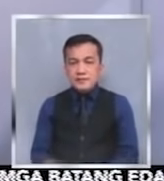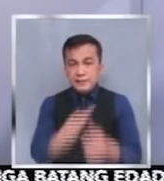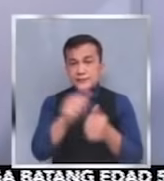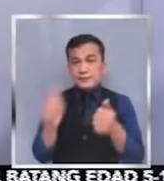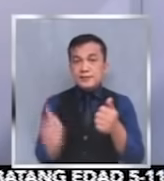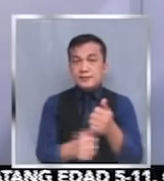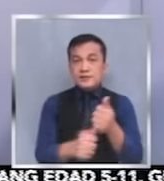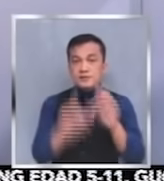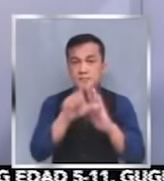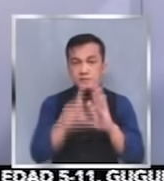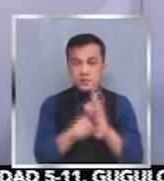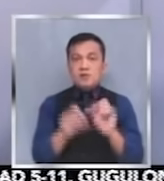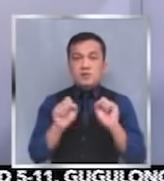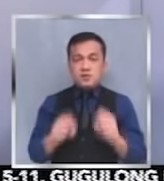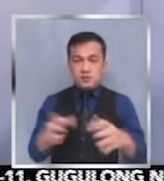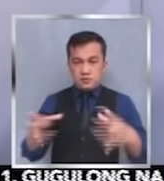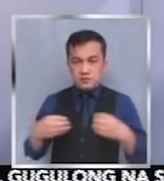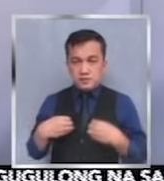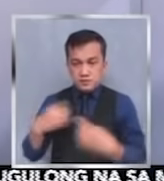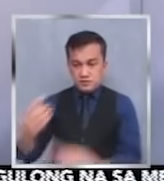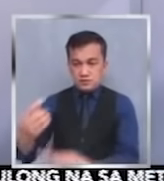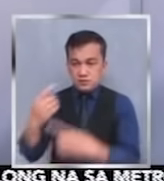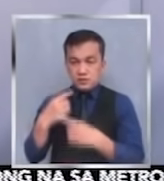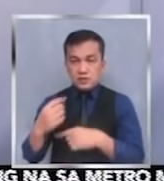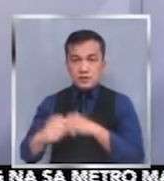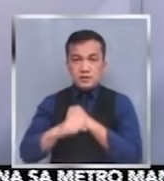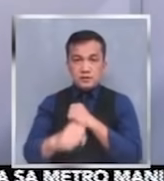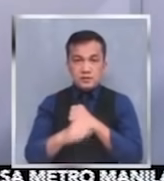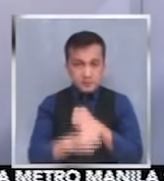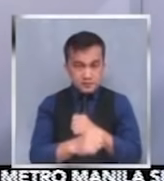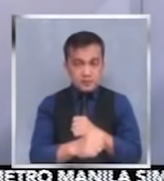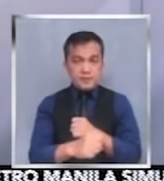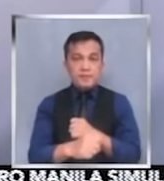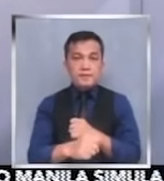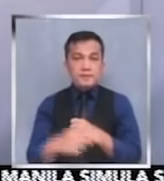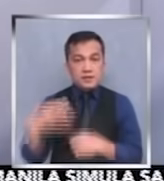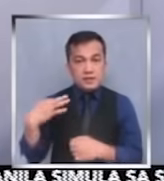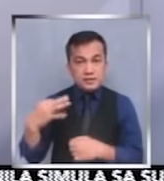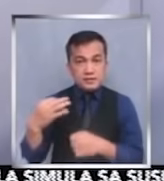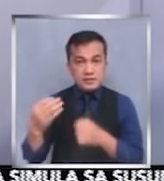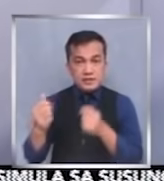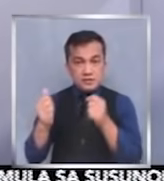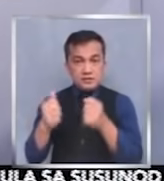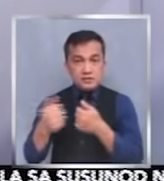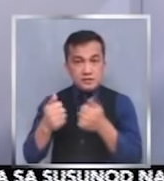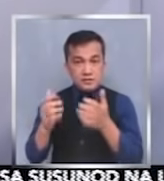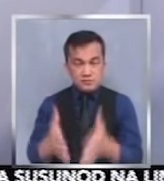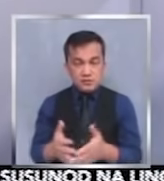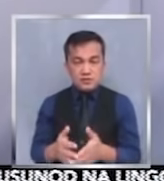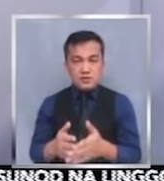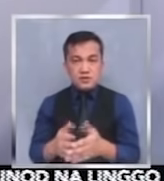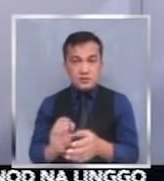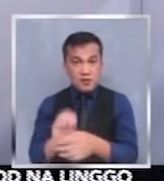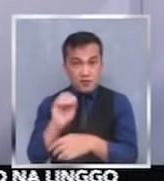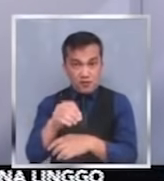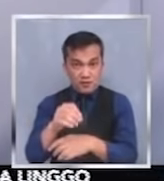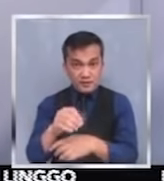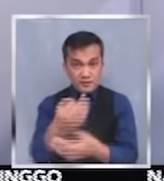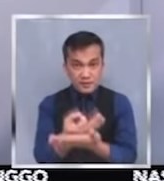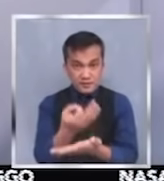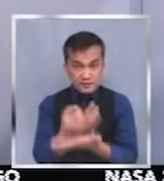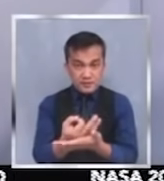ng donasyon para sa kampanya ang mga kandidato. At ang sumobrang kontribusyon, pwede nilang